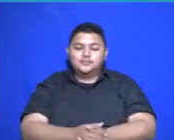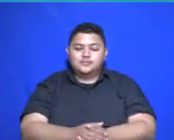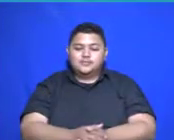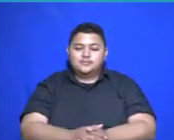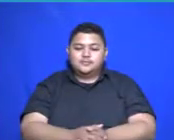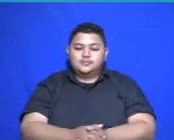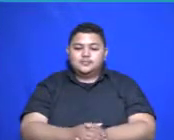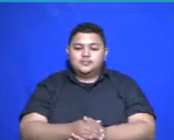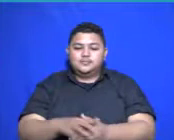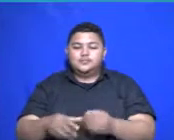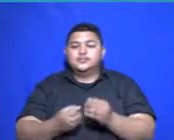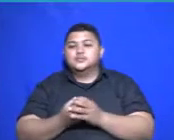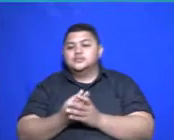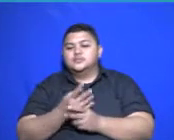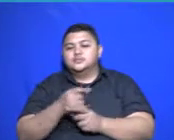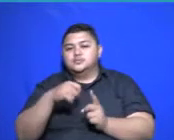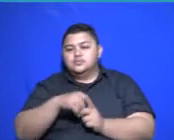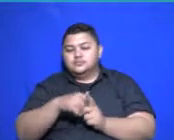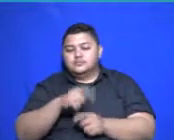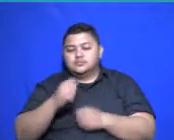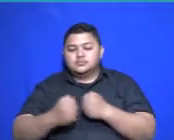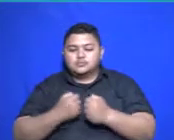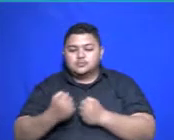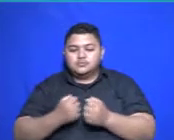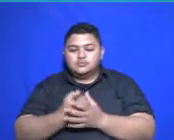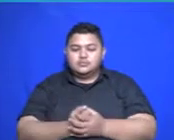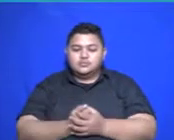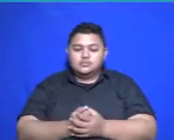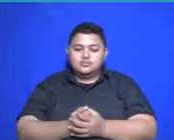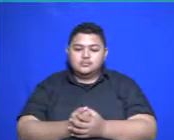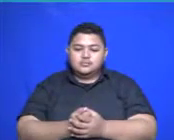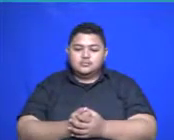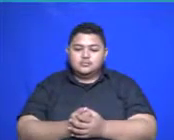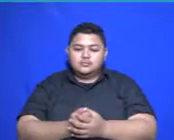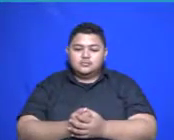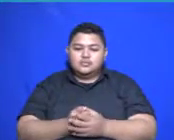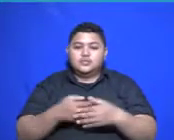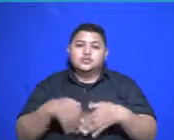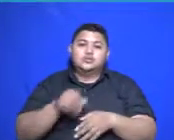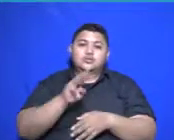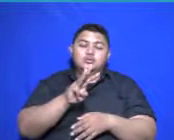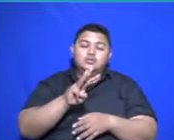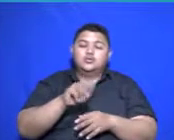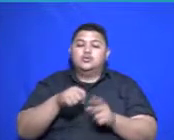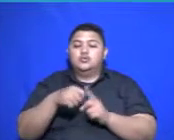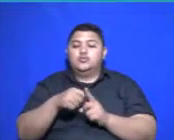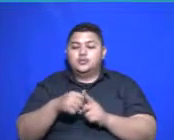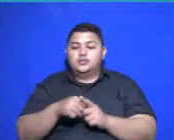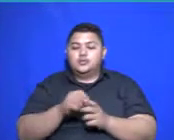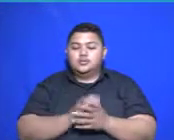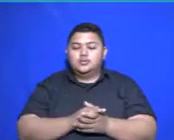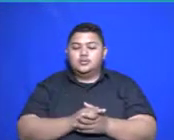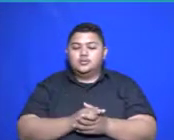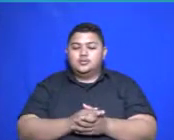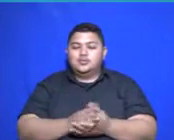Ini pengembangan koperasi yang kita lakukan dan juga sudah ada 3 koperasi sekarang sebagai